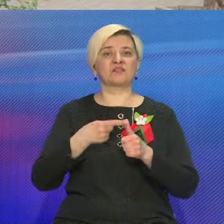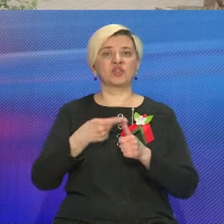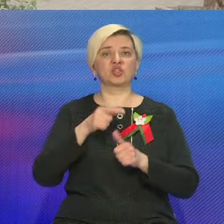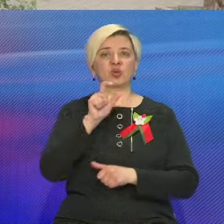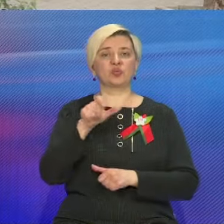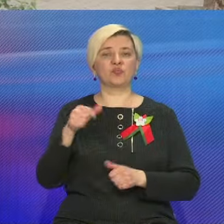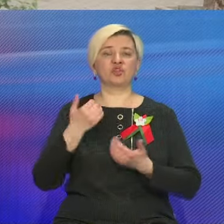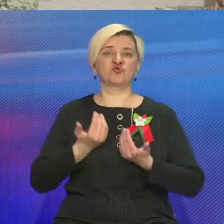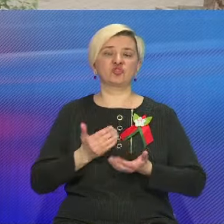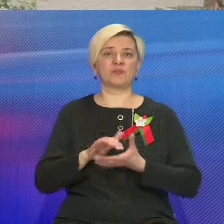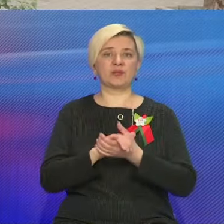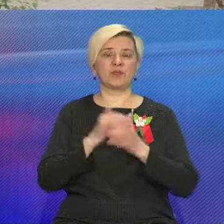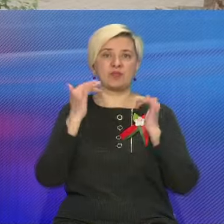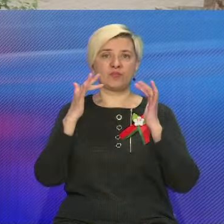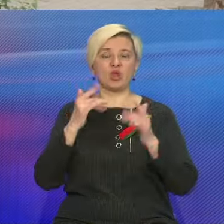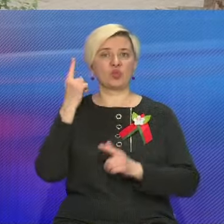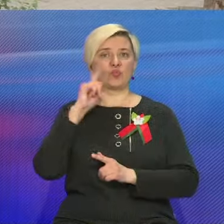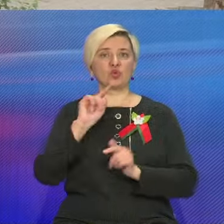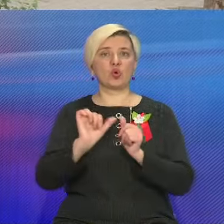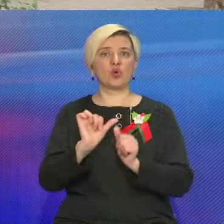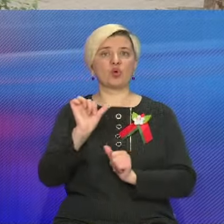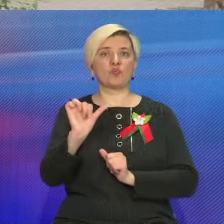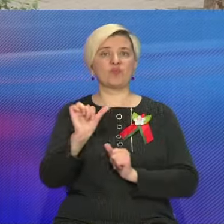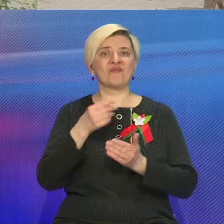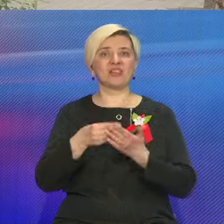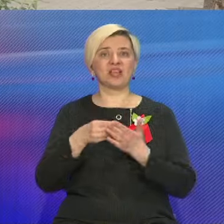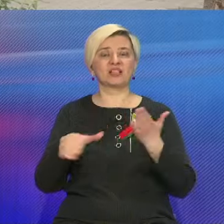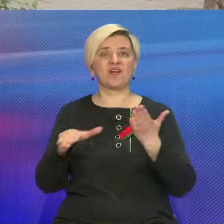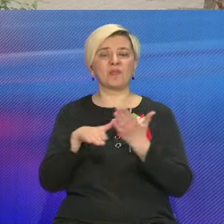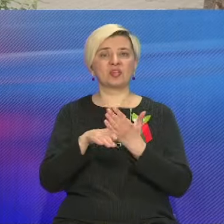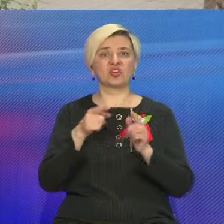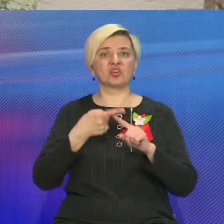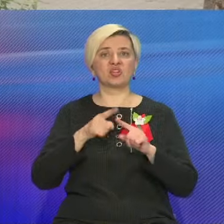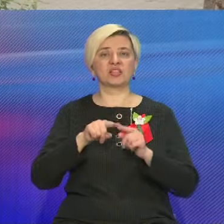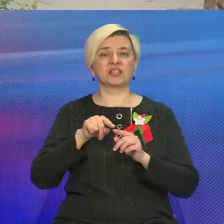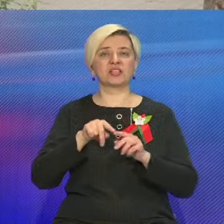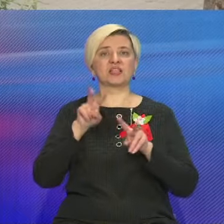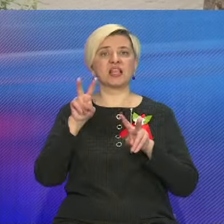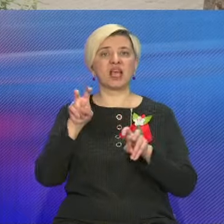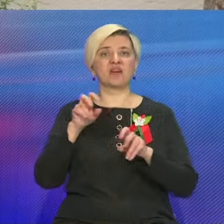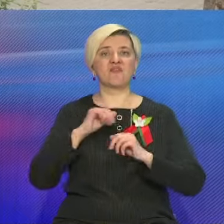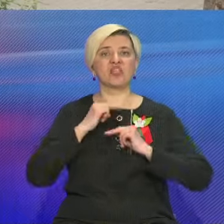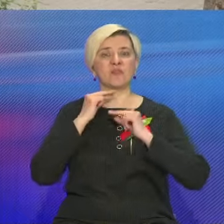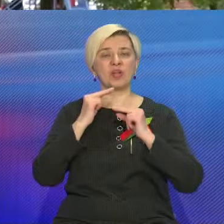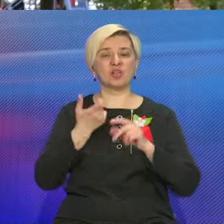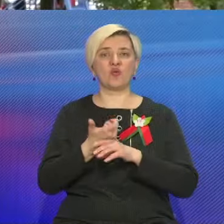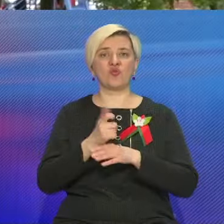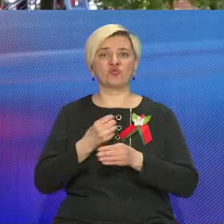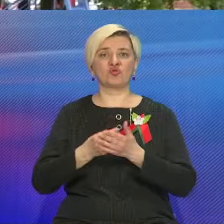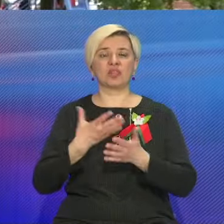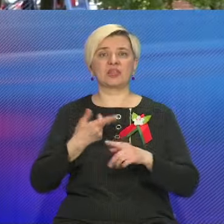И я думаю, что кроме финансовой поддержки, вот эти знаки внимания – это очень ценно для наших ветеранов.